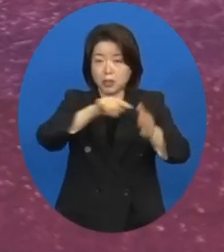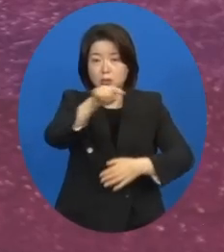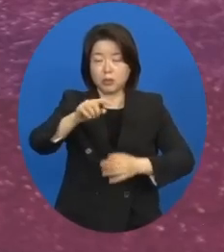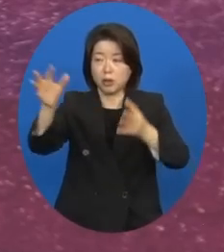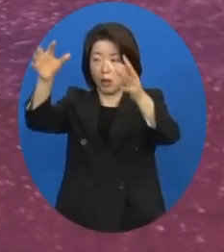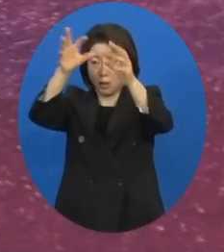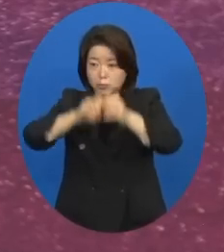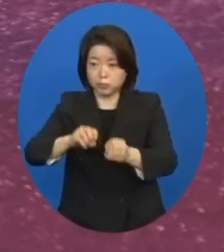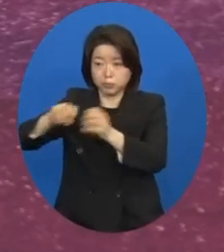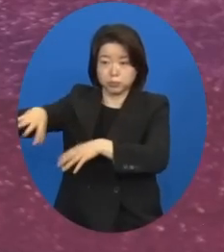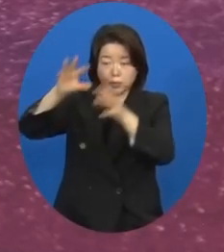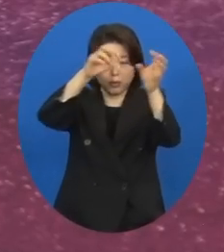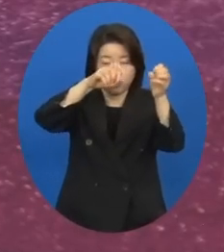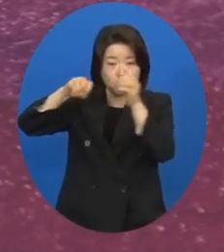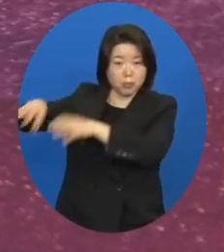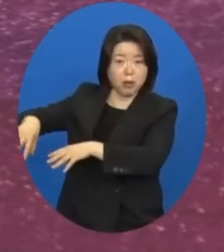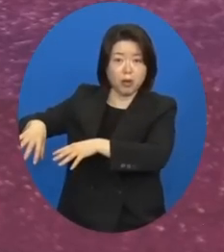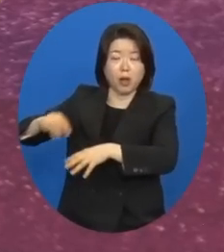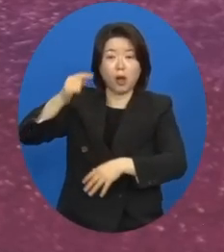거예요. 알고 보니까